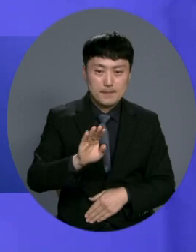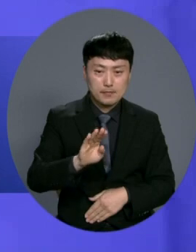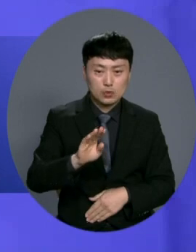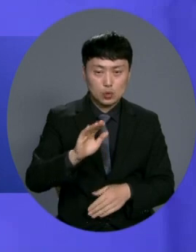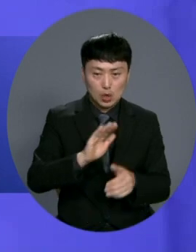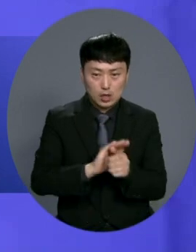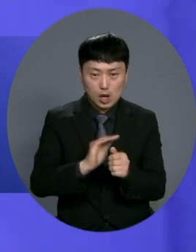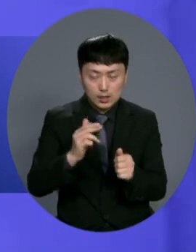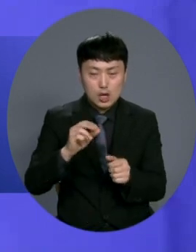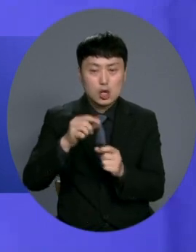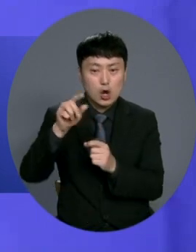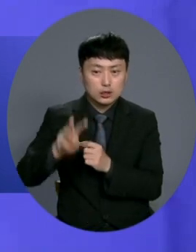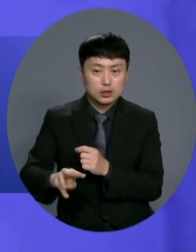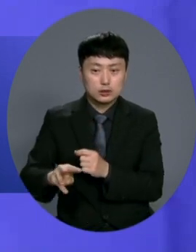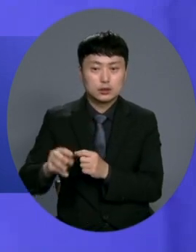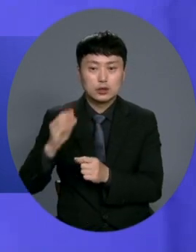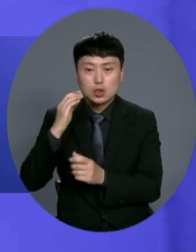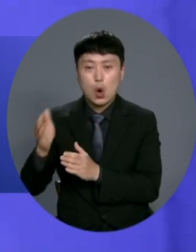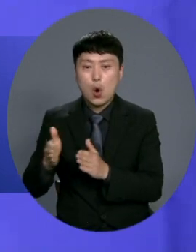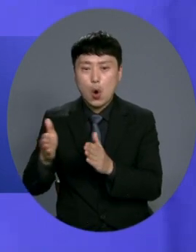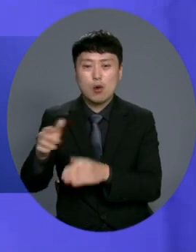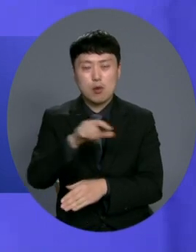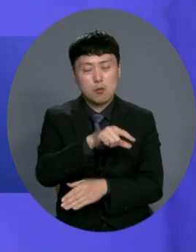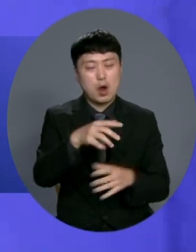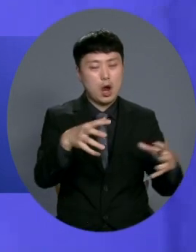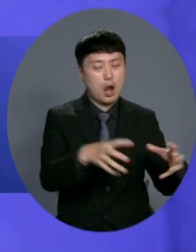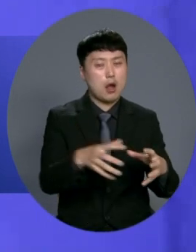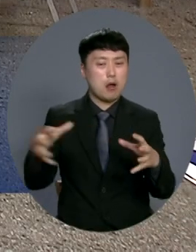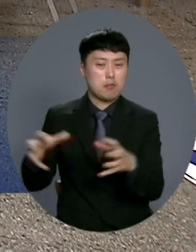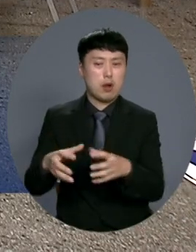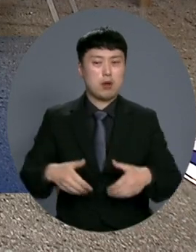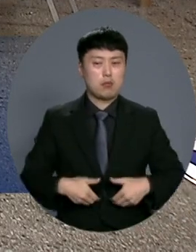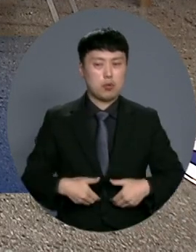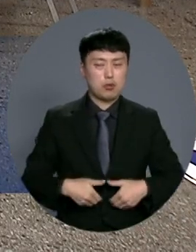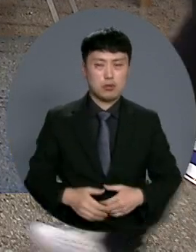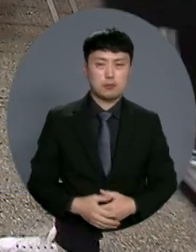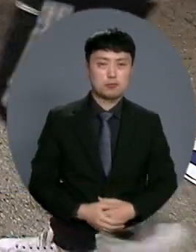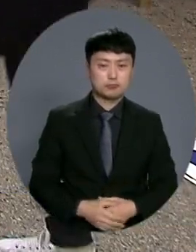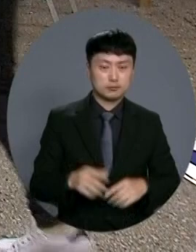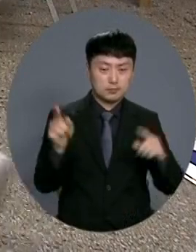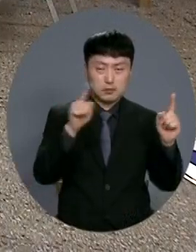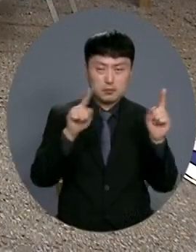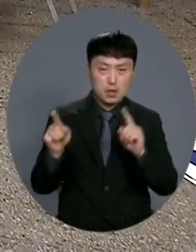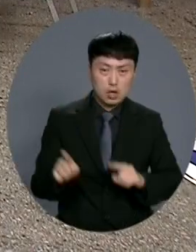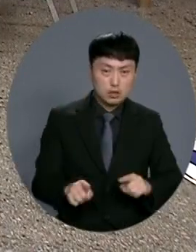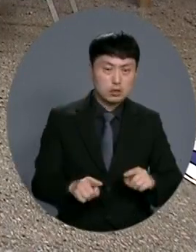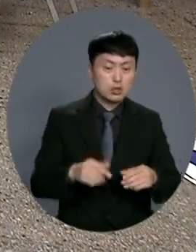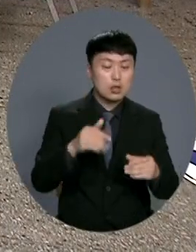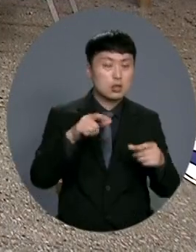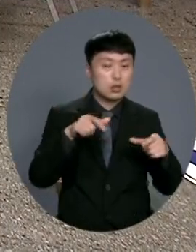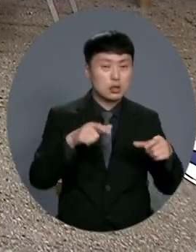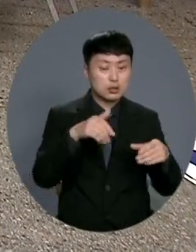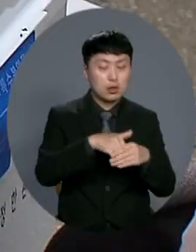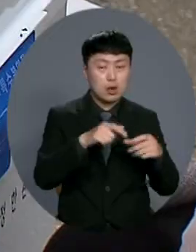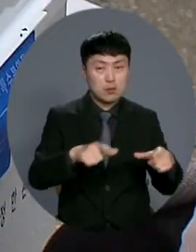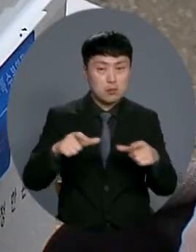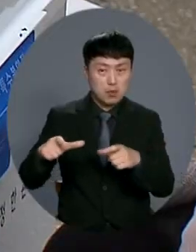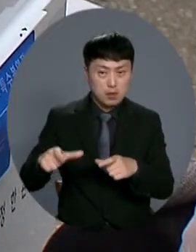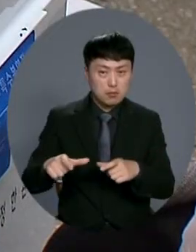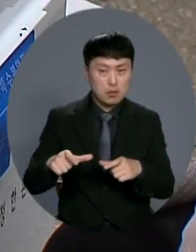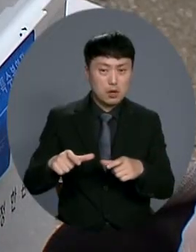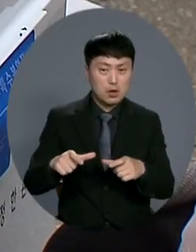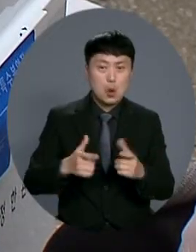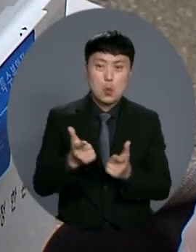청도을 이런 방식으로 선거구를 정하는 것도 필요하다 전국에서 선거구 획정이 필요한 지역은